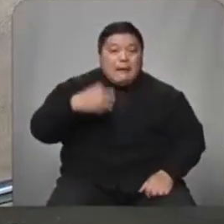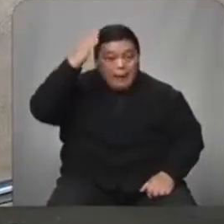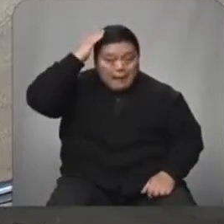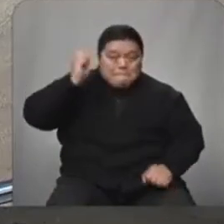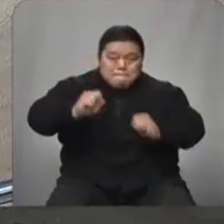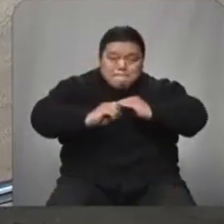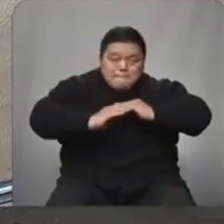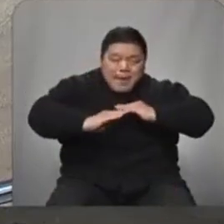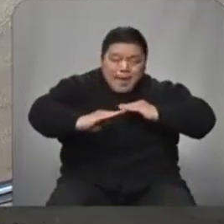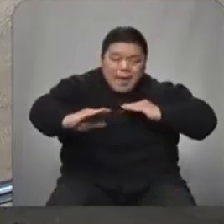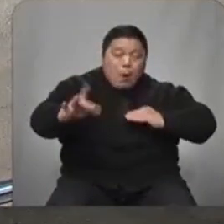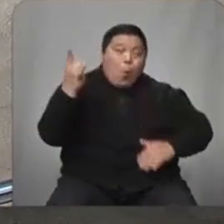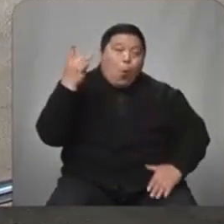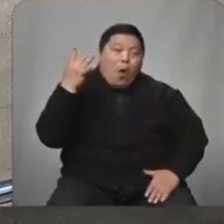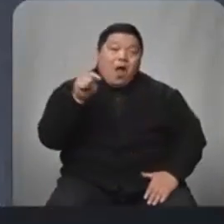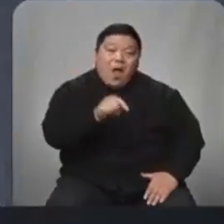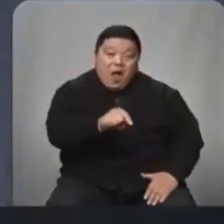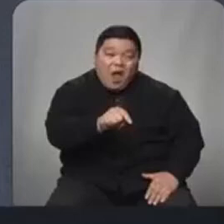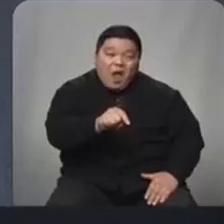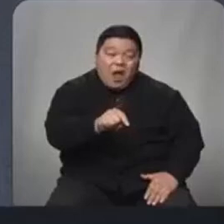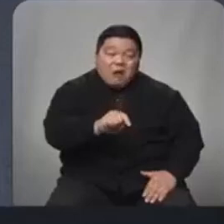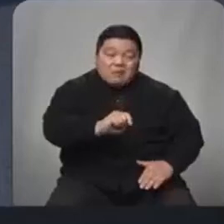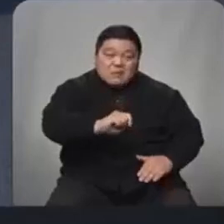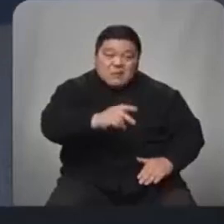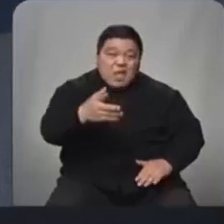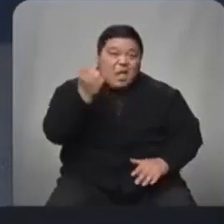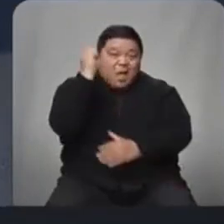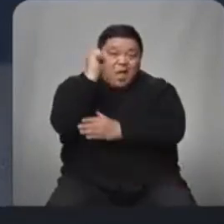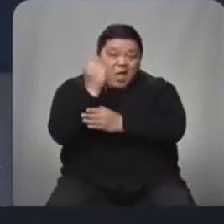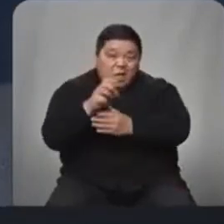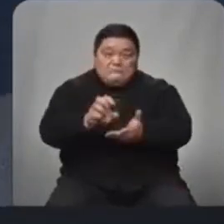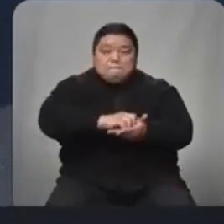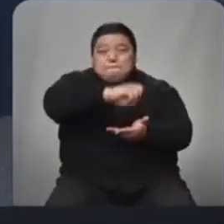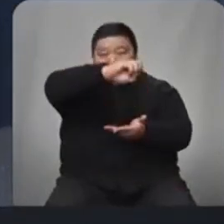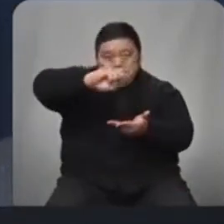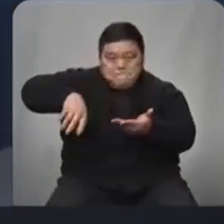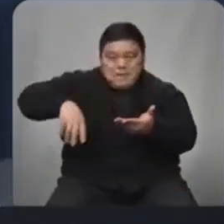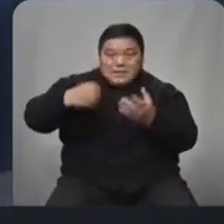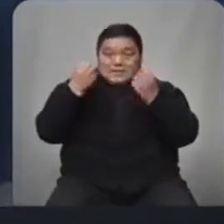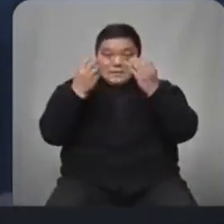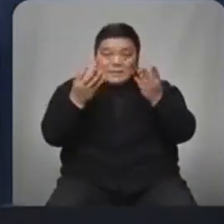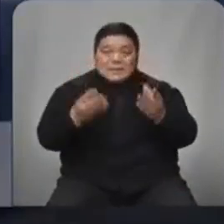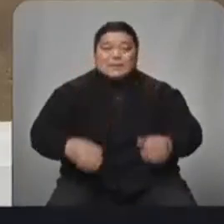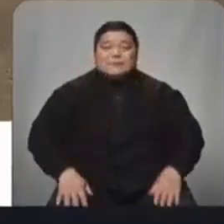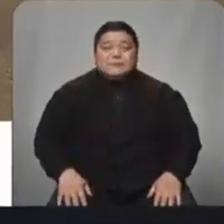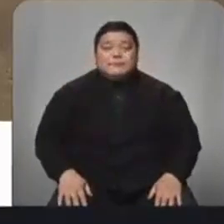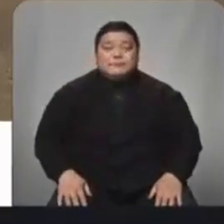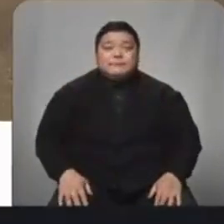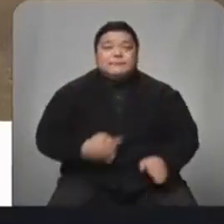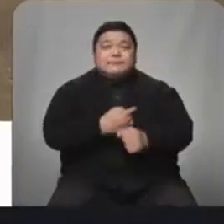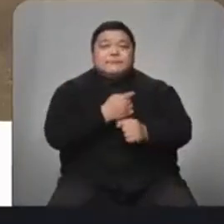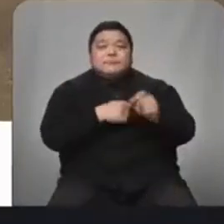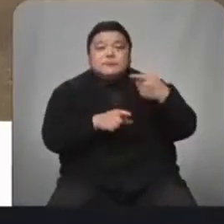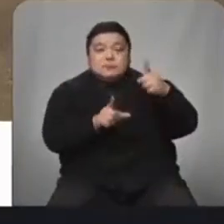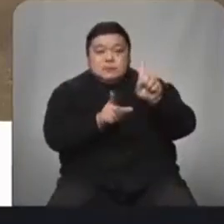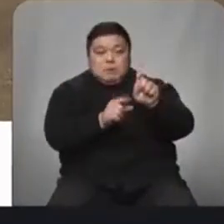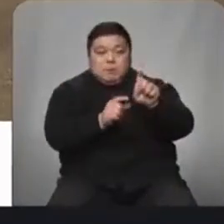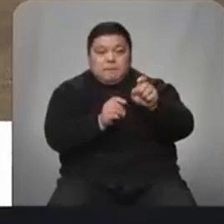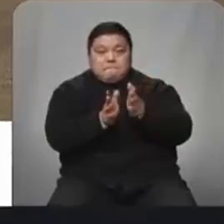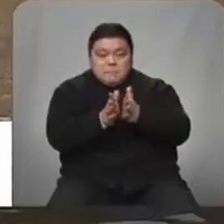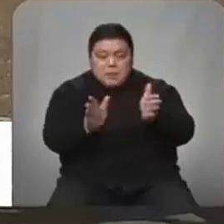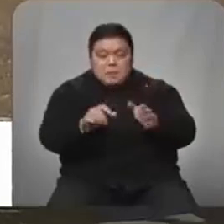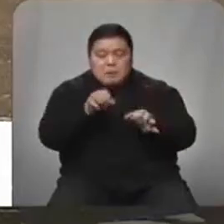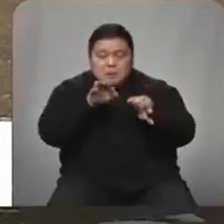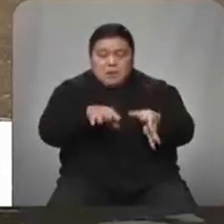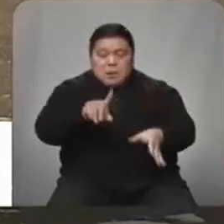한창입니다. 기존 포장재가 들뜨고 갈라져 육상 트랙을 교체하는 겁니다. 지난해 11월부터 15억 9천만 원을 들여